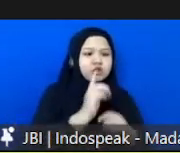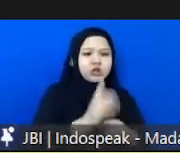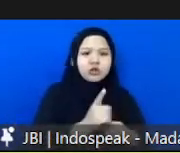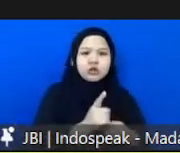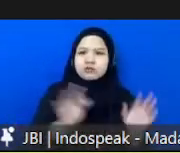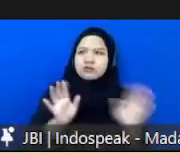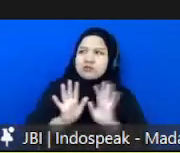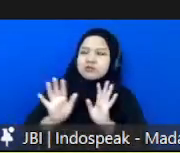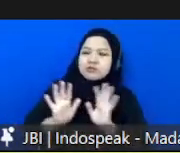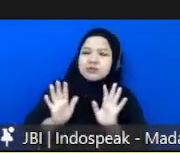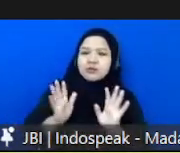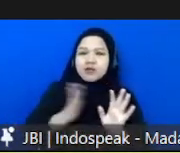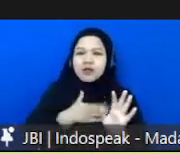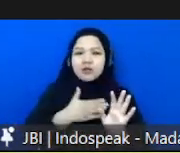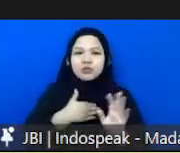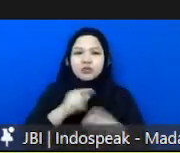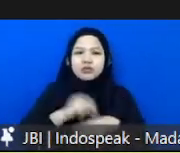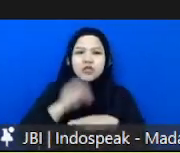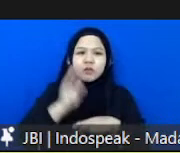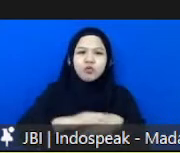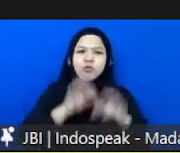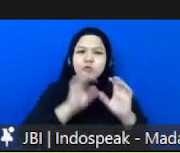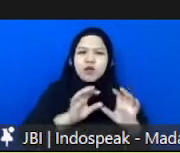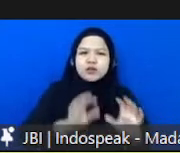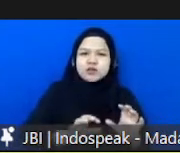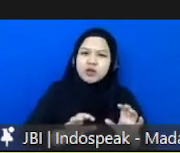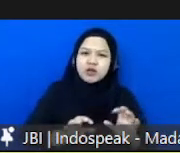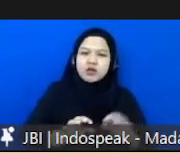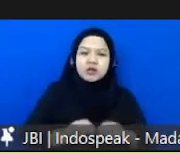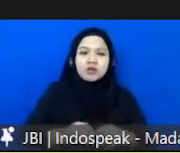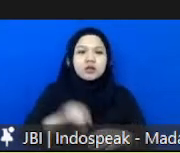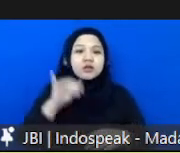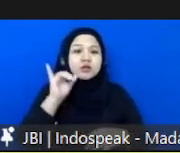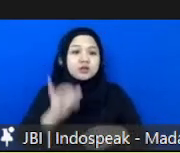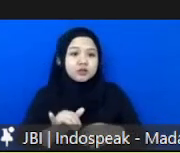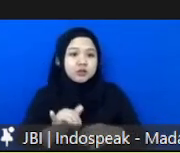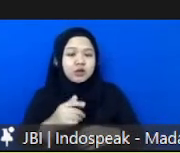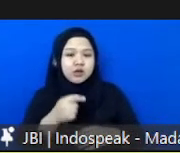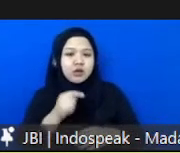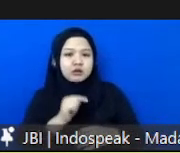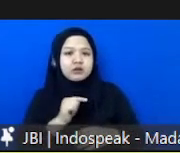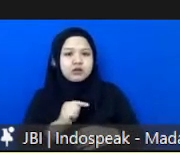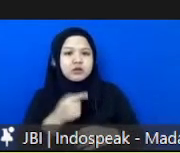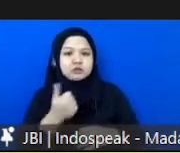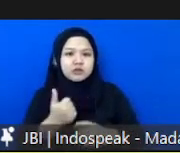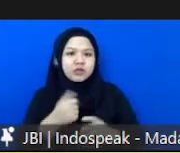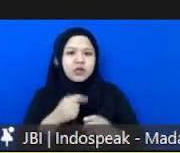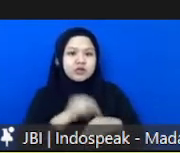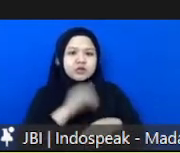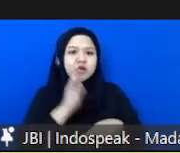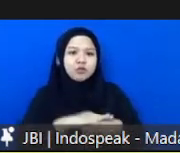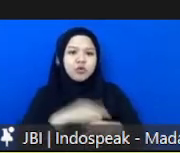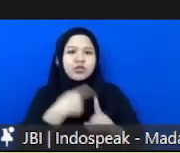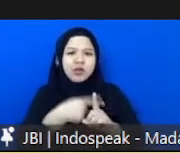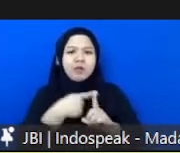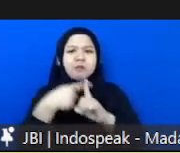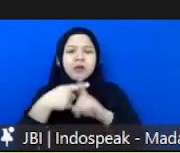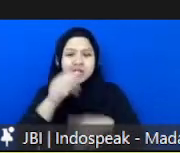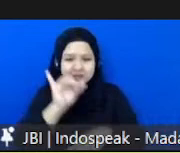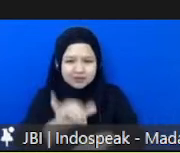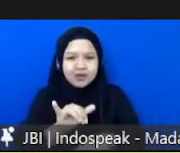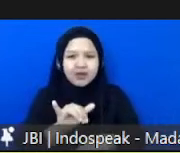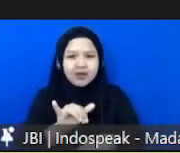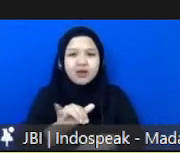deh, aku nyamuknya udah banyak dan lain-lain. Bahwa memang akan bertambah nyamuknya, tetapi ini juga